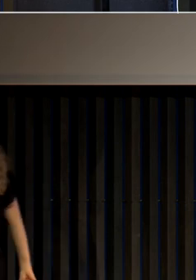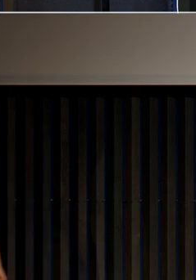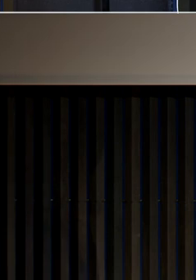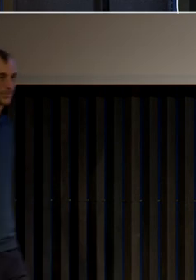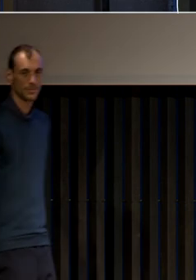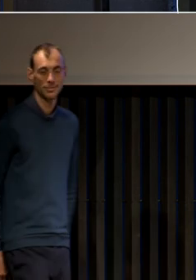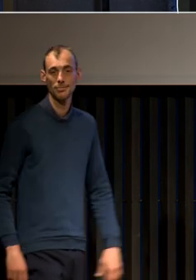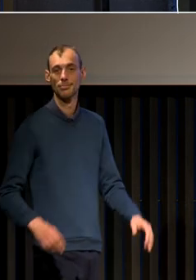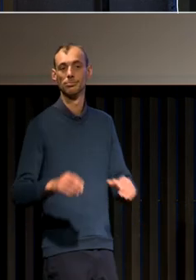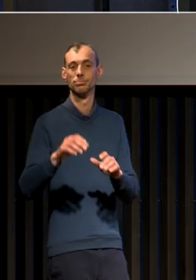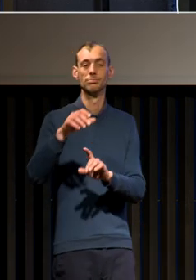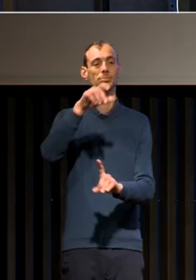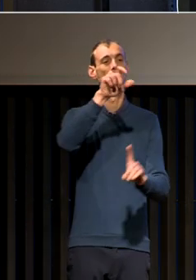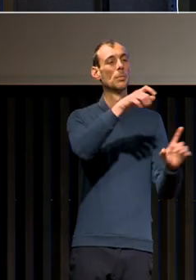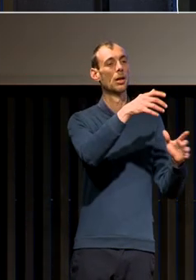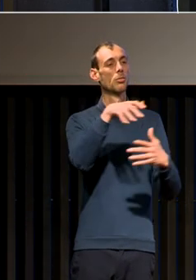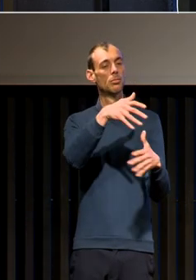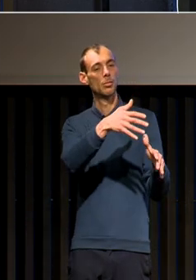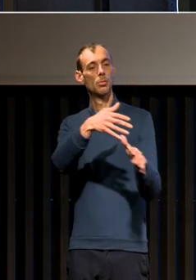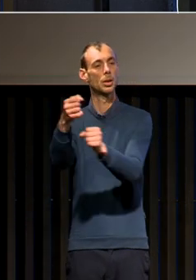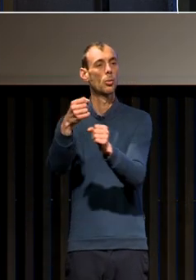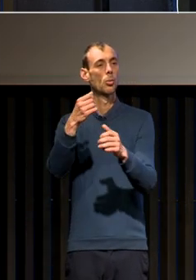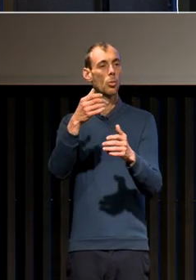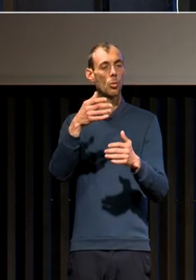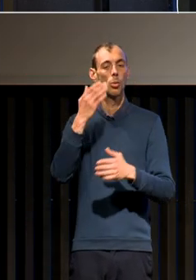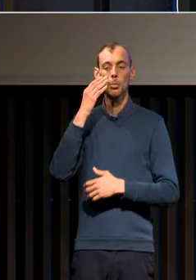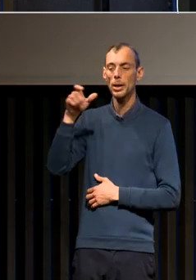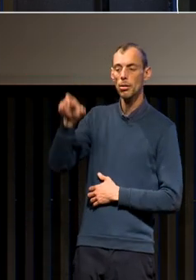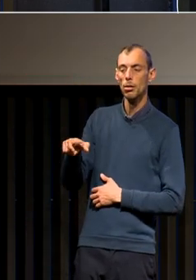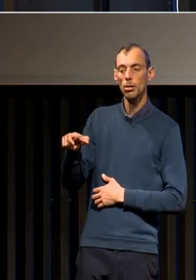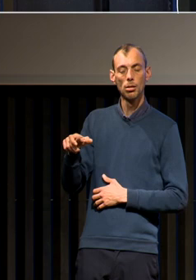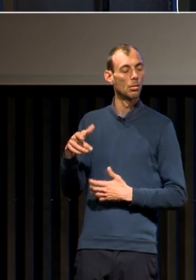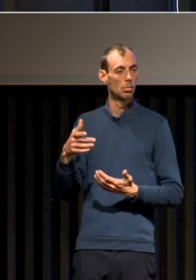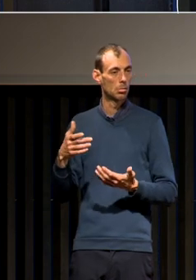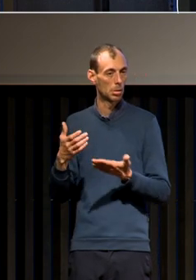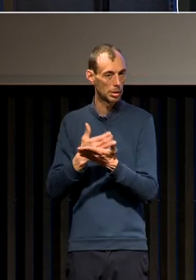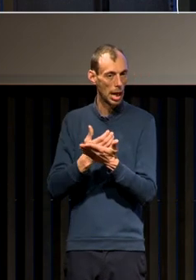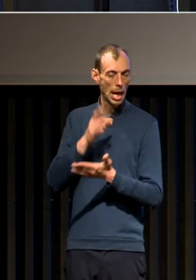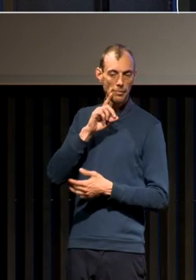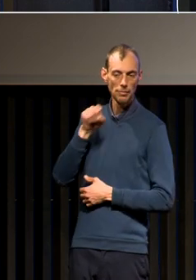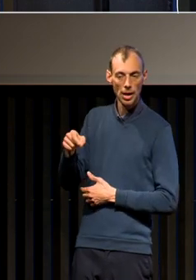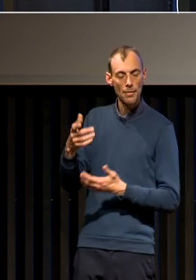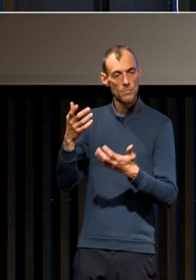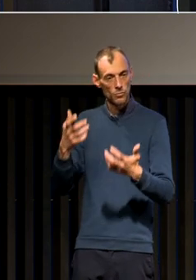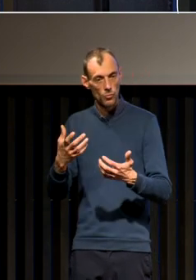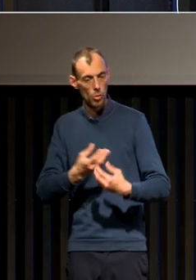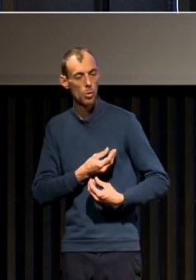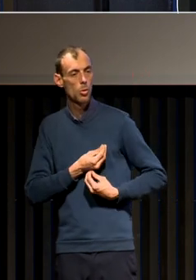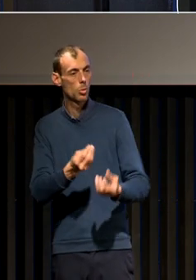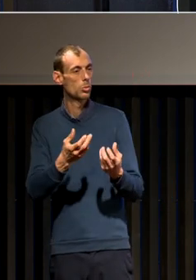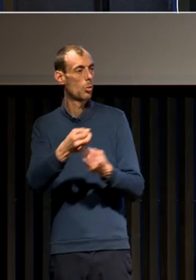pas s'opposer à une absence de son employé dans le cadre d'un don d'ovocytes.